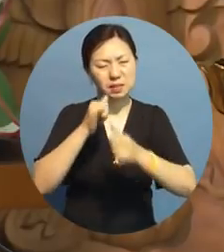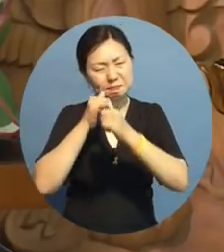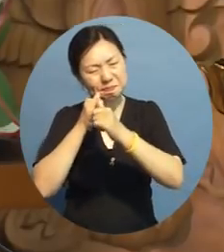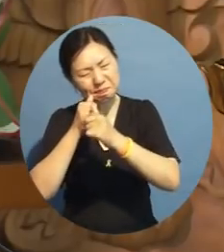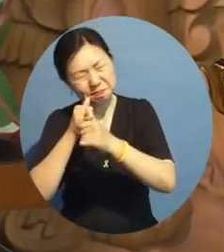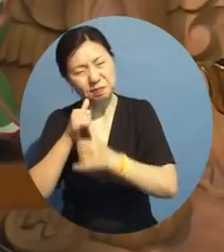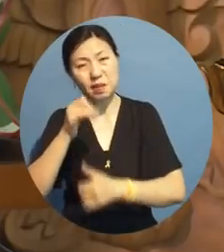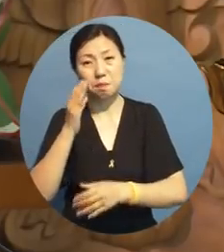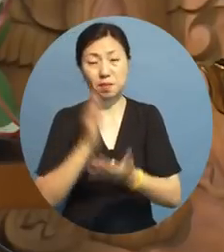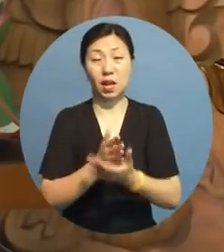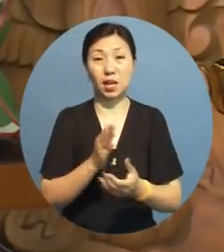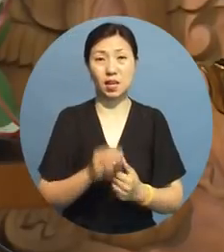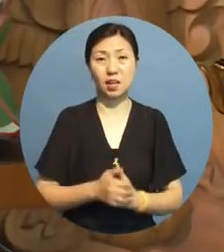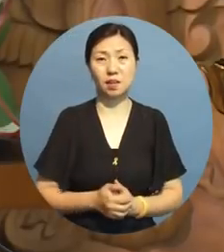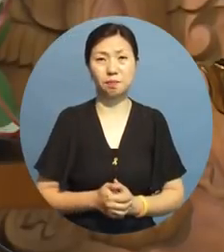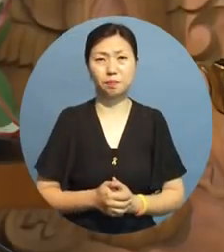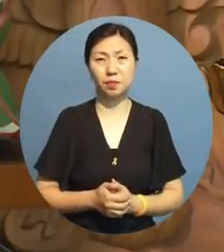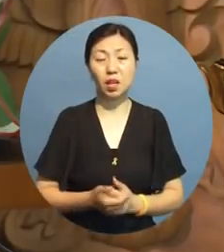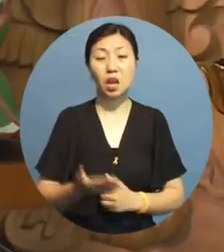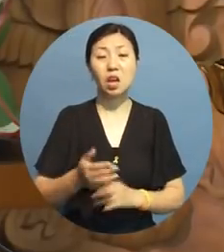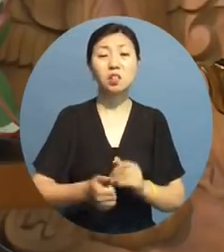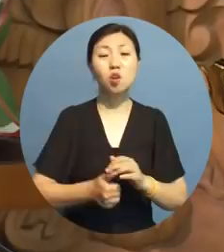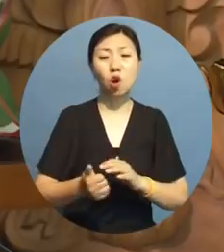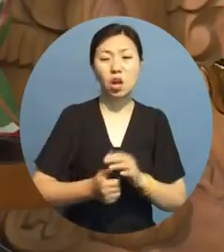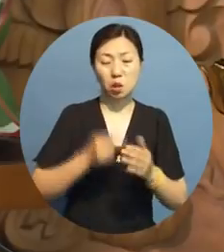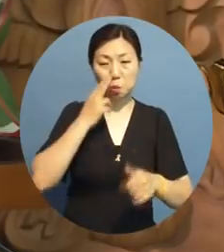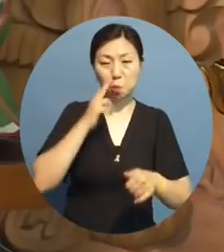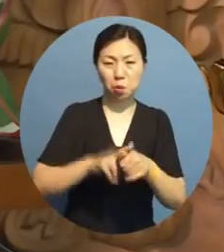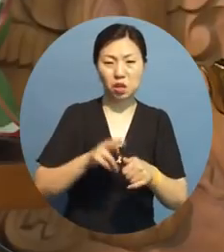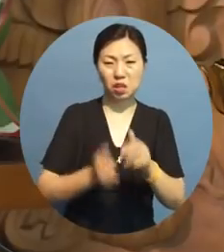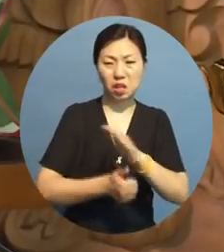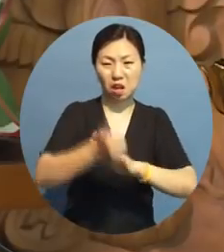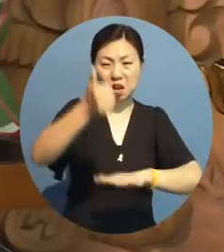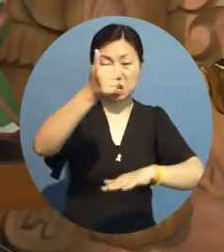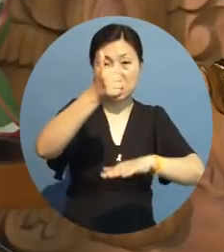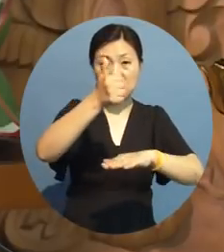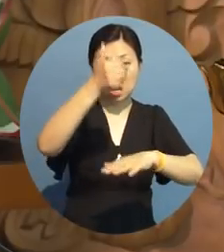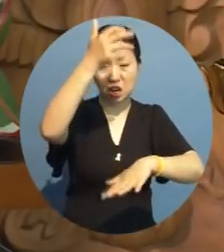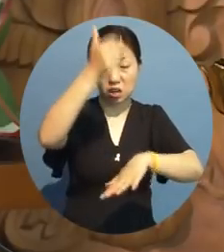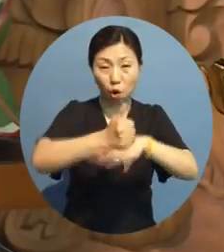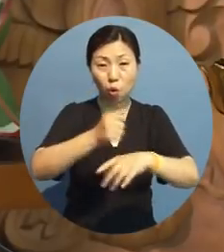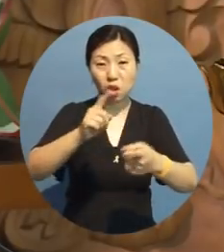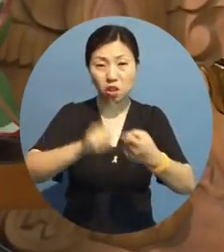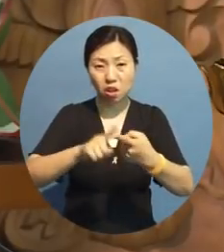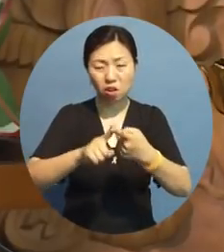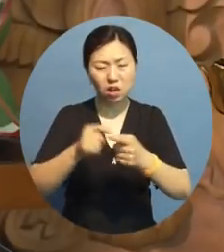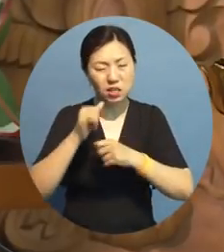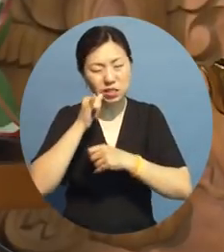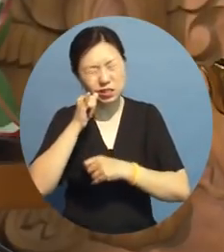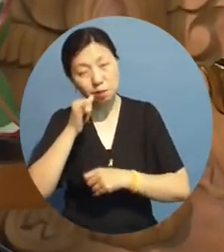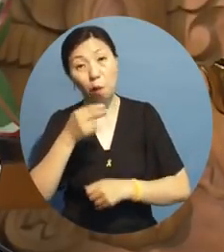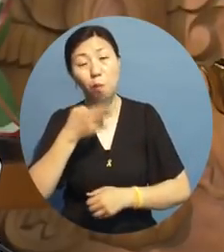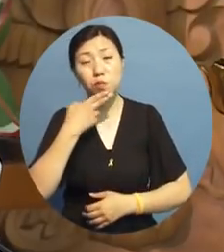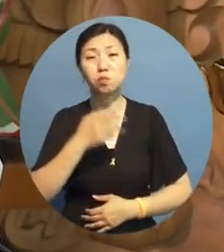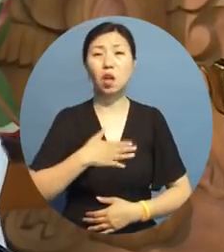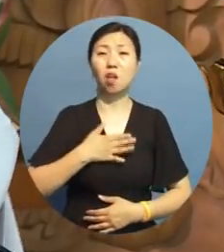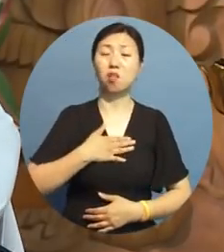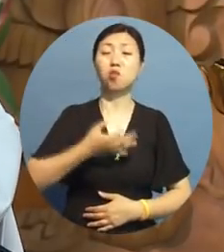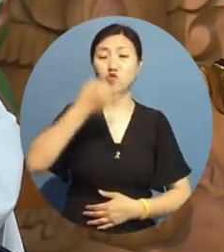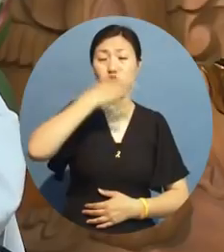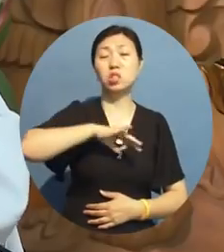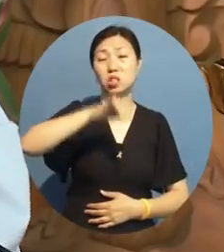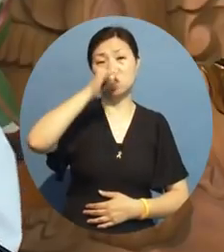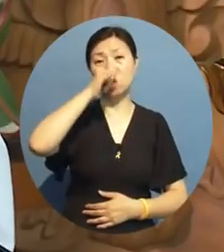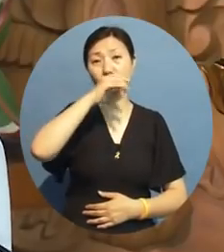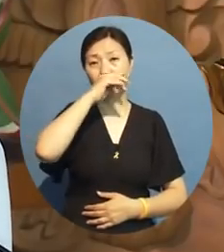집착하지 마라, 이 얘기 아니야. 근데 결과를 가지고 집착 안 하면 나한테 좋은 일만 있지, 나쁜 일이 뭐가 있는데. 그러면,